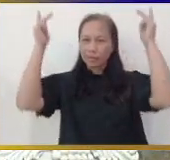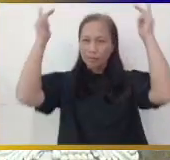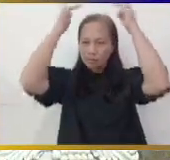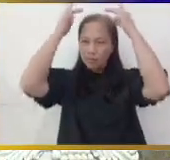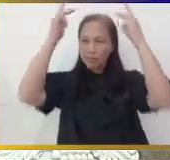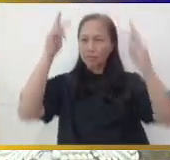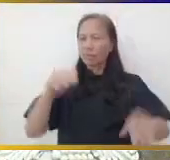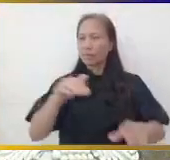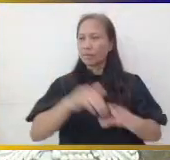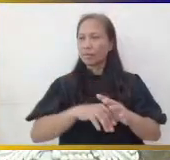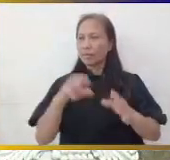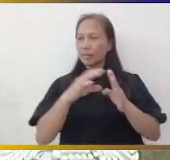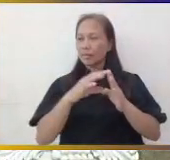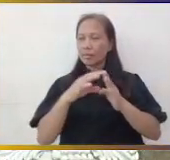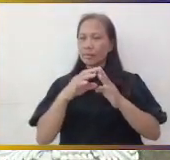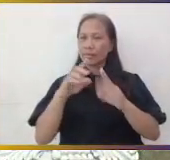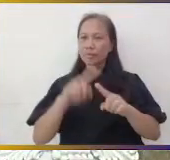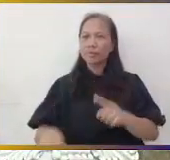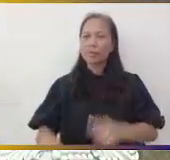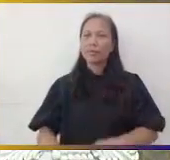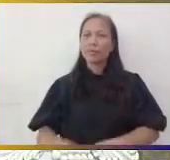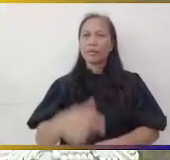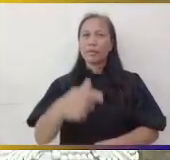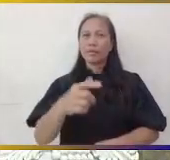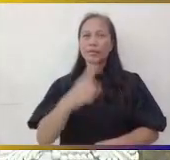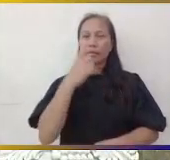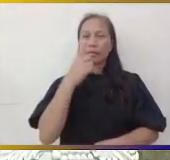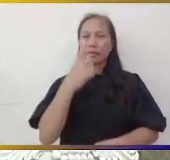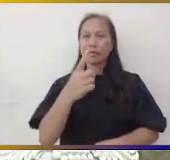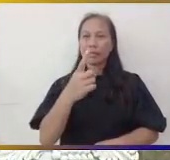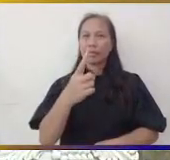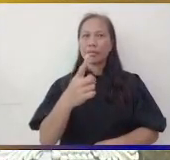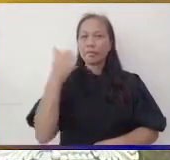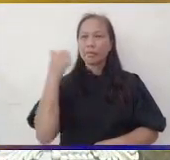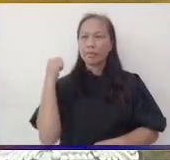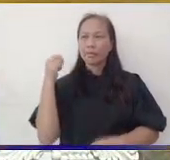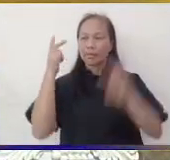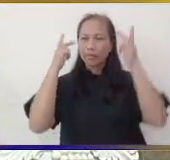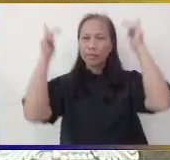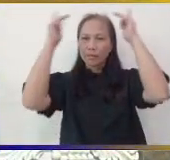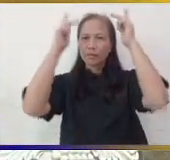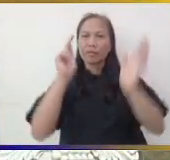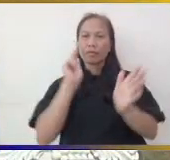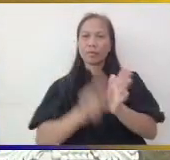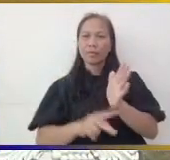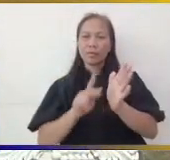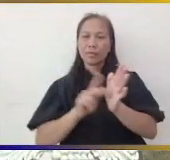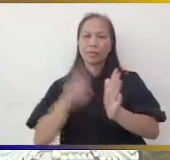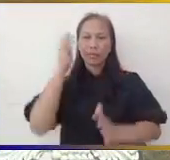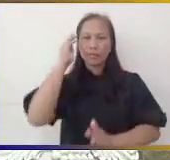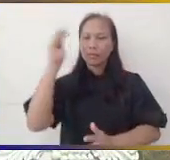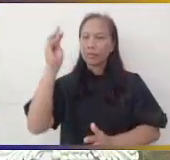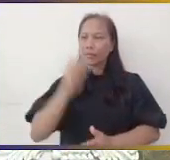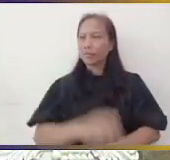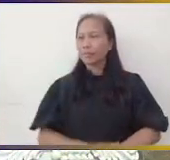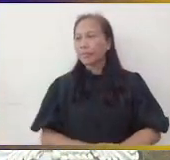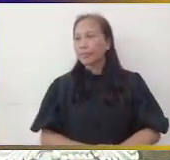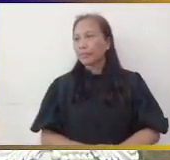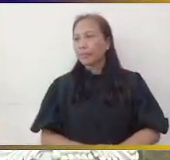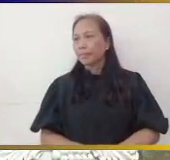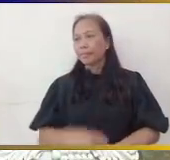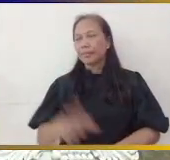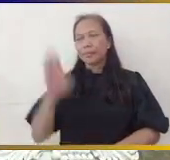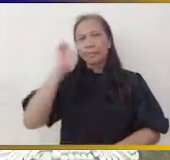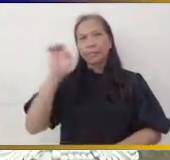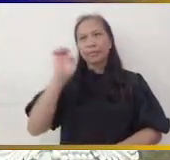dito ni Pope Adrian I 4 you see and Arnold yyun po ito po si Arnold of bracia siya po